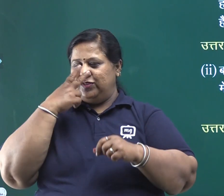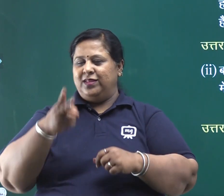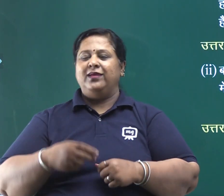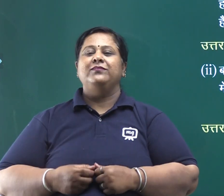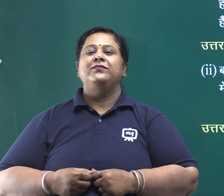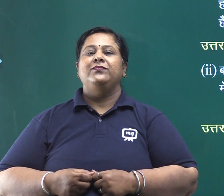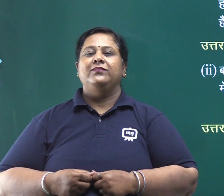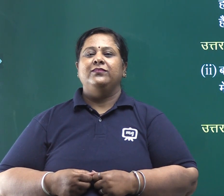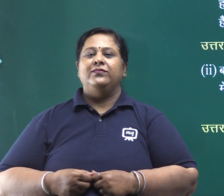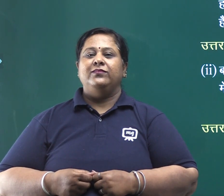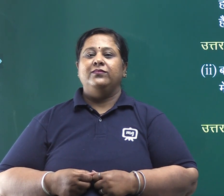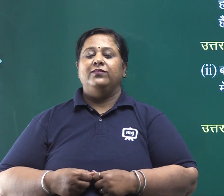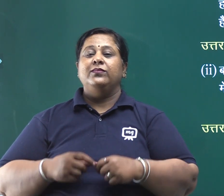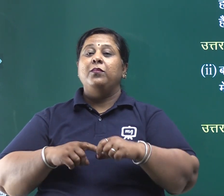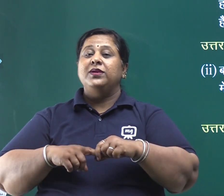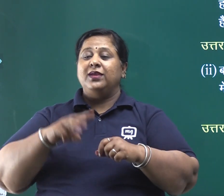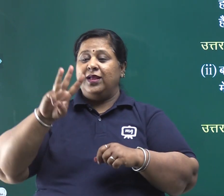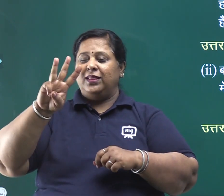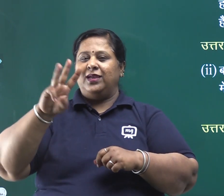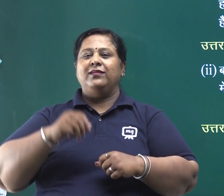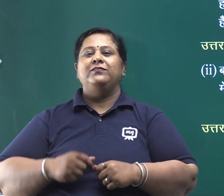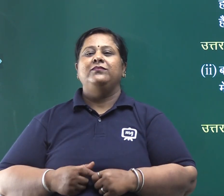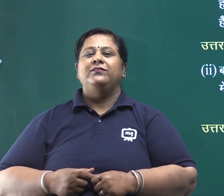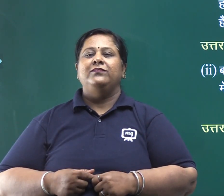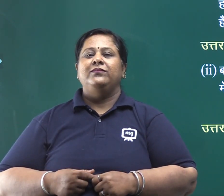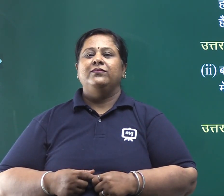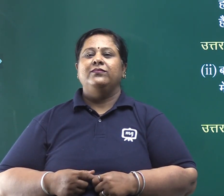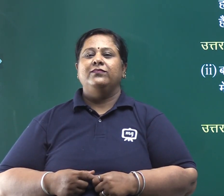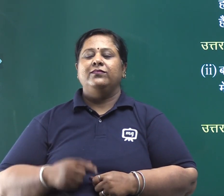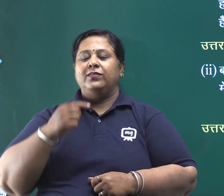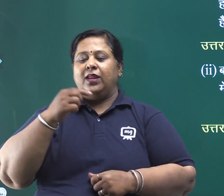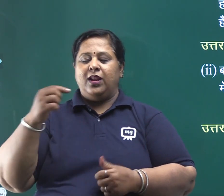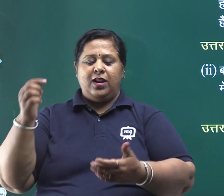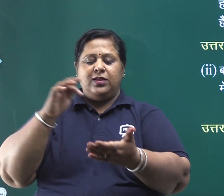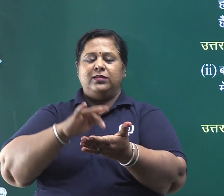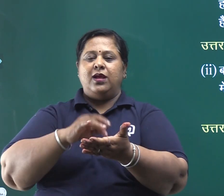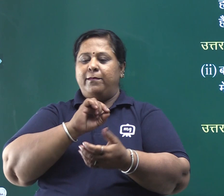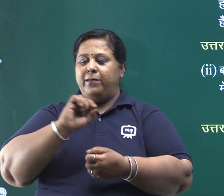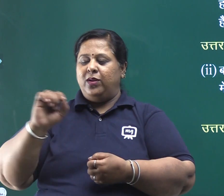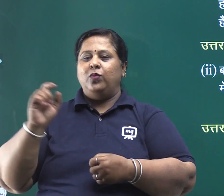हैं। प्रश्न संख्या 3, रिक्त स्थान भरो।